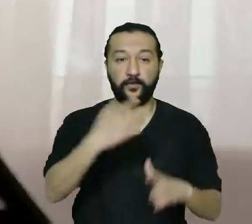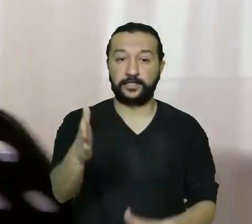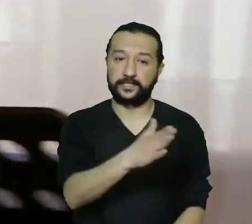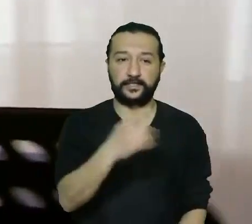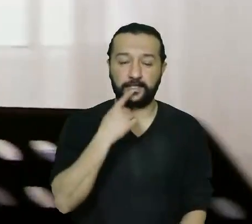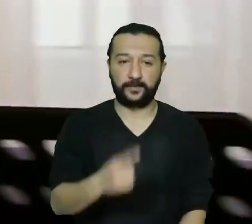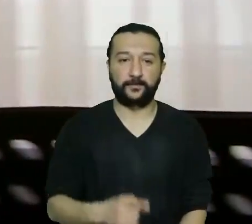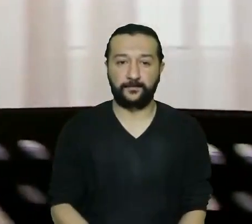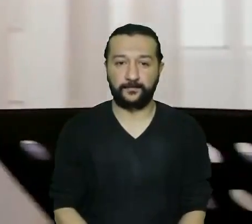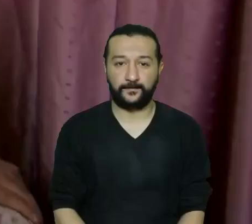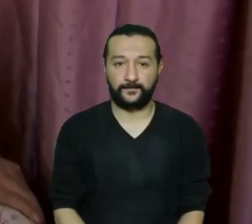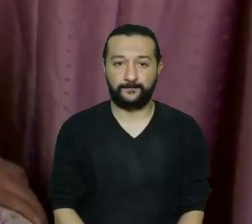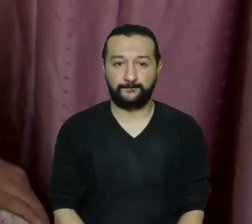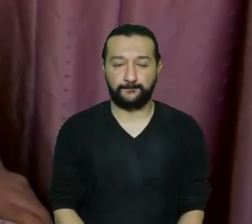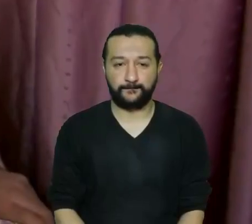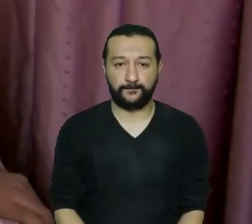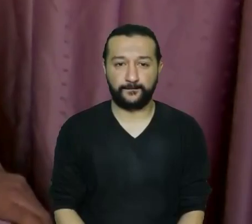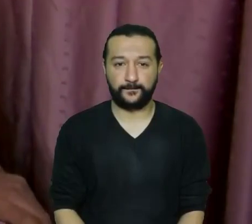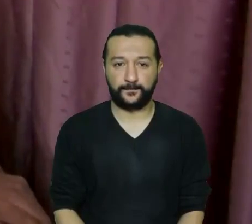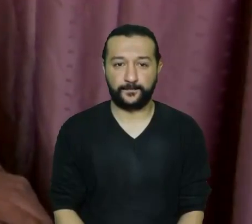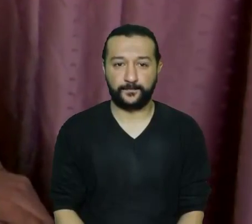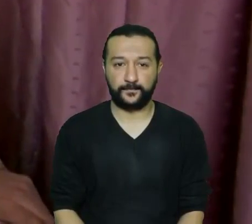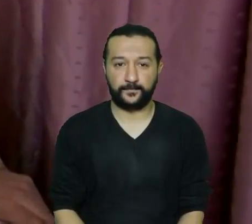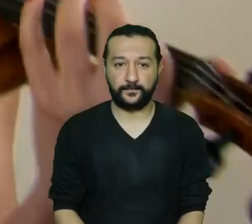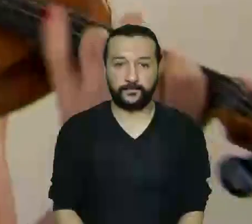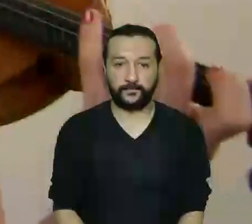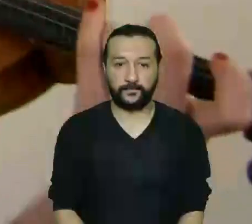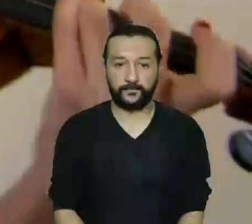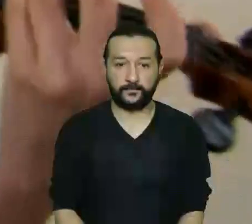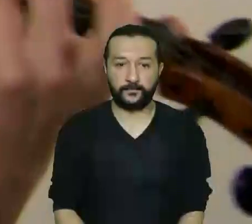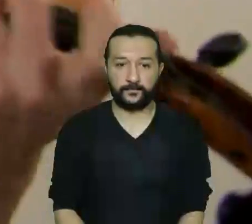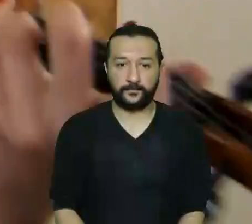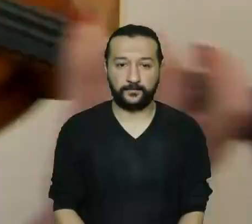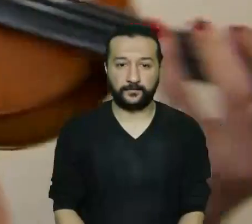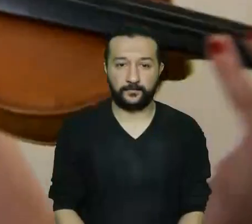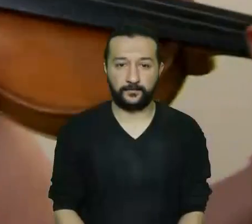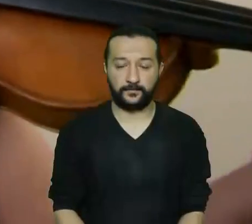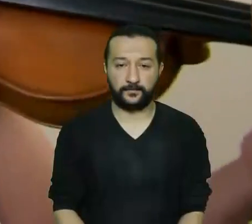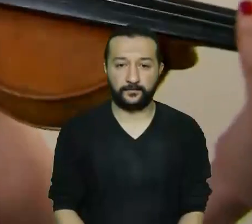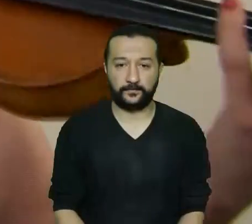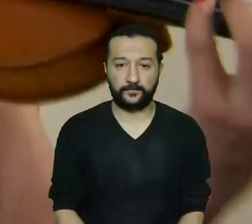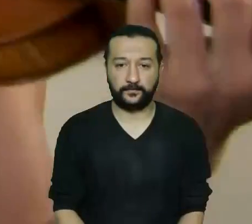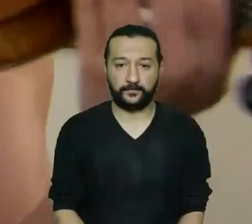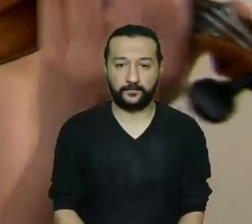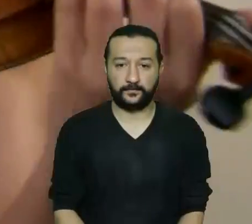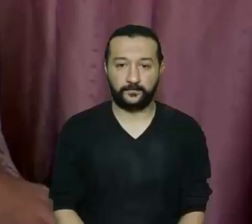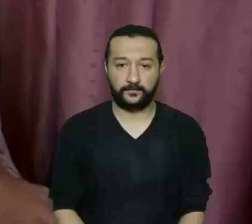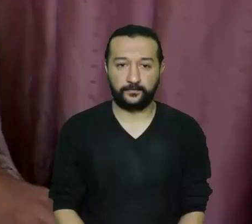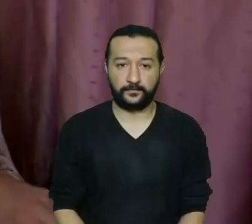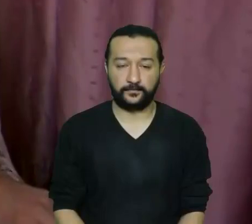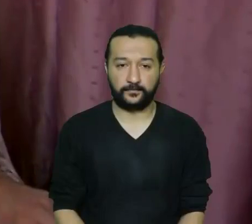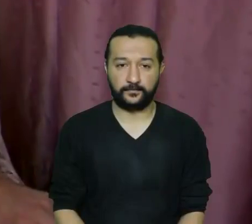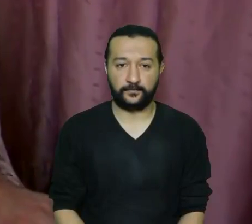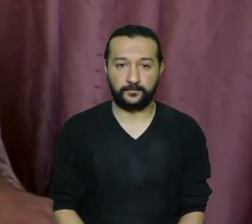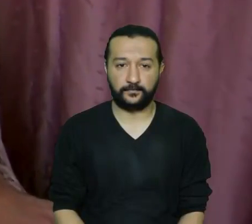Junior'ı tutup kenara çekeledi. Junior sıska, uzun boylu, gözlüklü, esmer. Kaş üstü hizasındaki saçları alnına dökülüyor. Su çalmaya